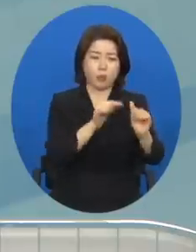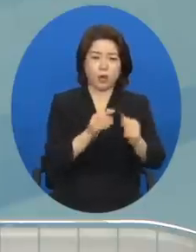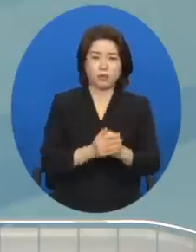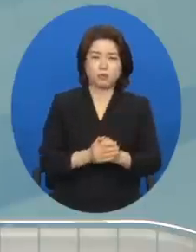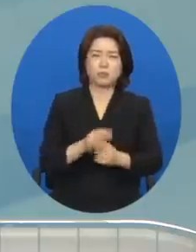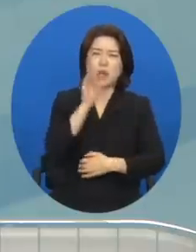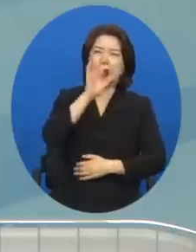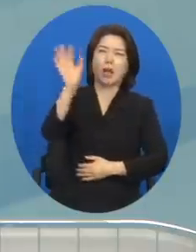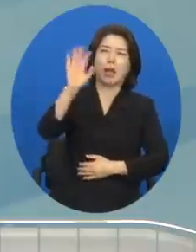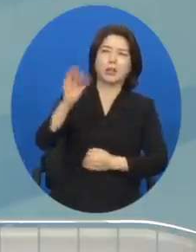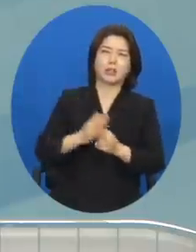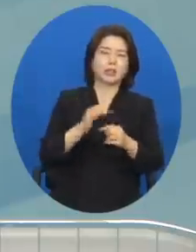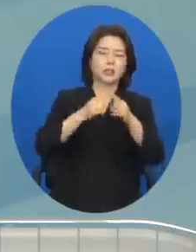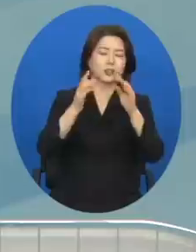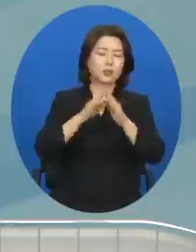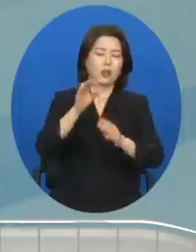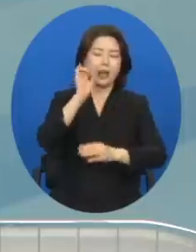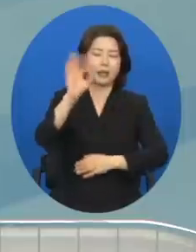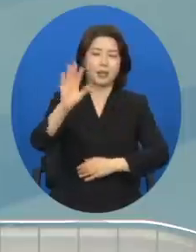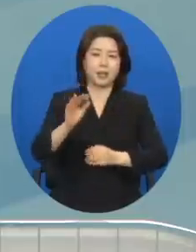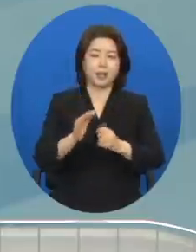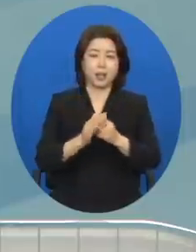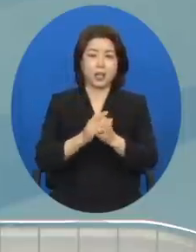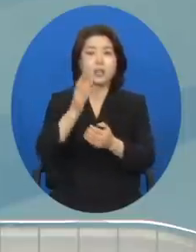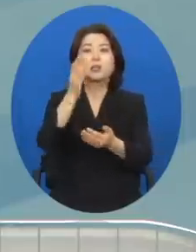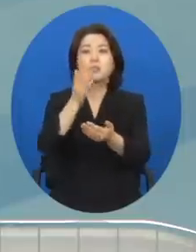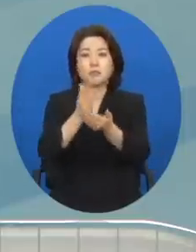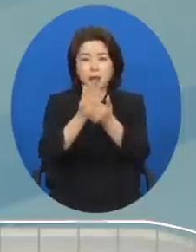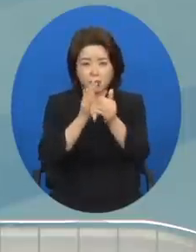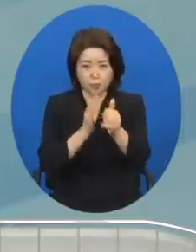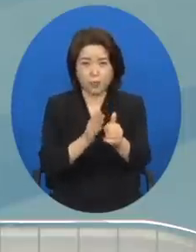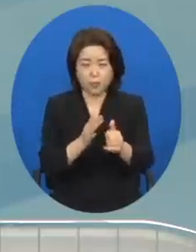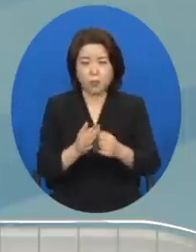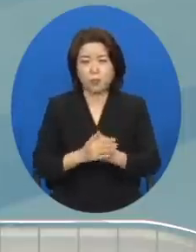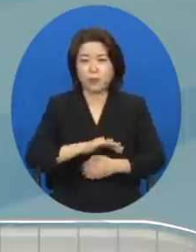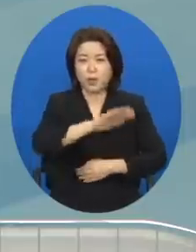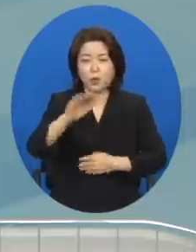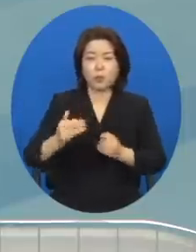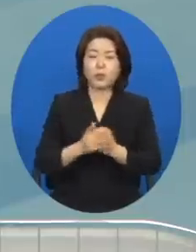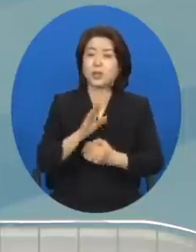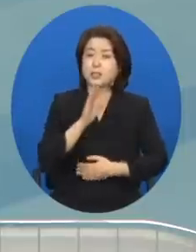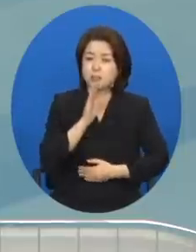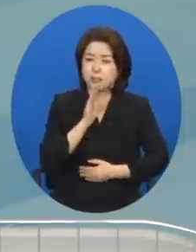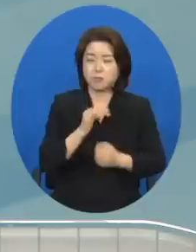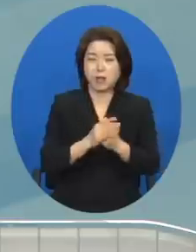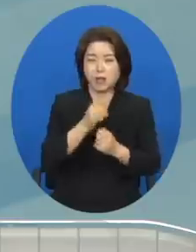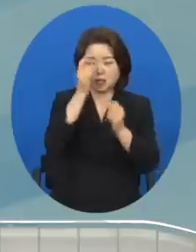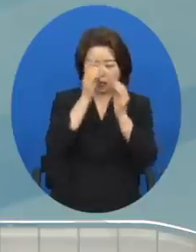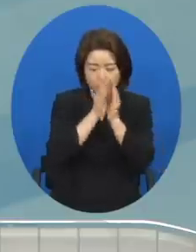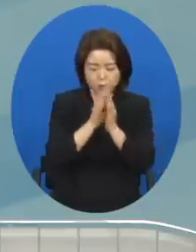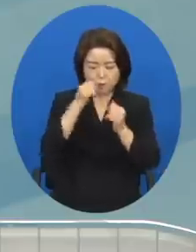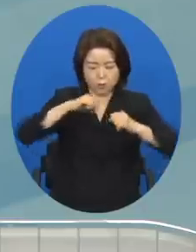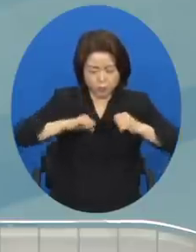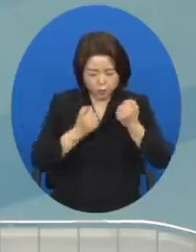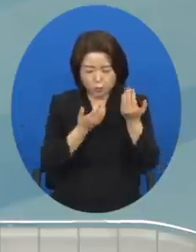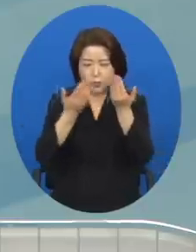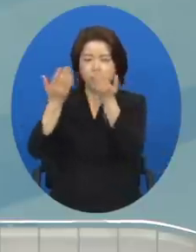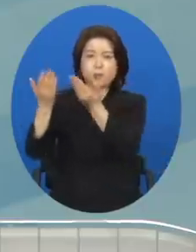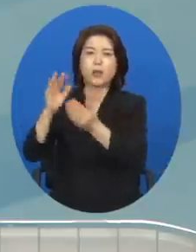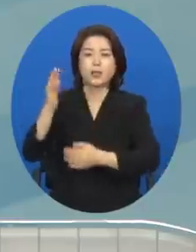불가능해요. 그런 교회 있을 수 있겠어요? 이러지 말고 우리가 정말 기도하고 순종하고 나가야